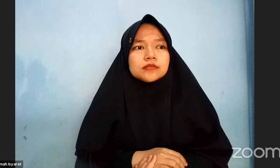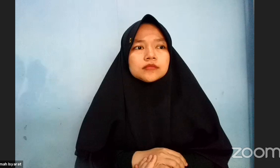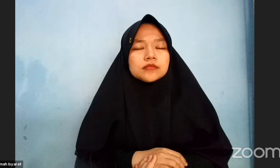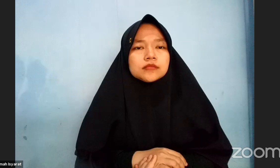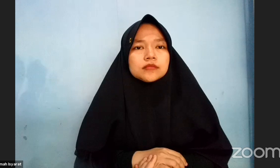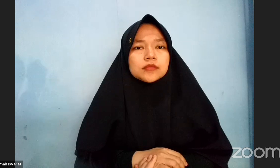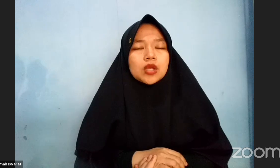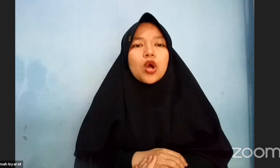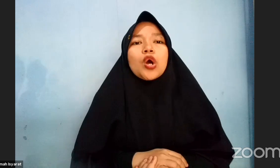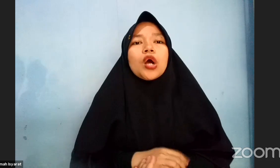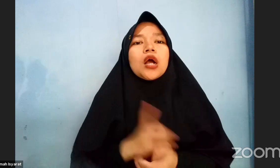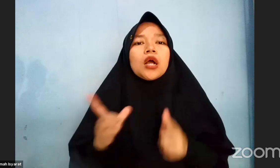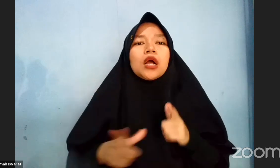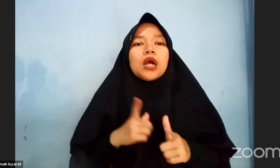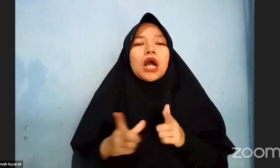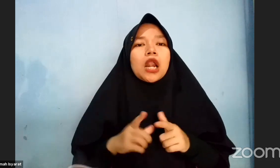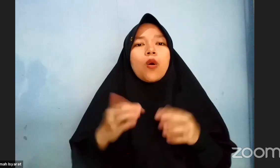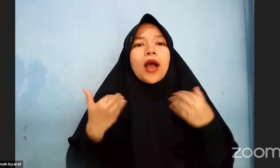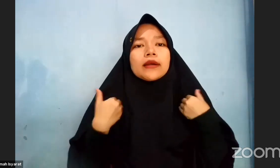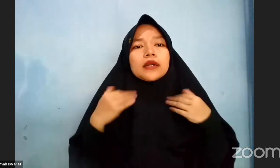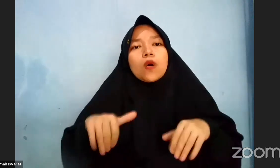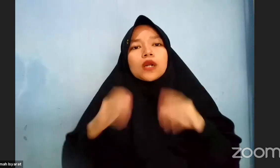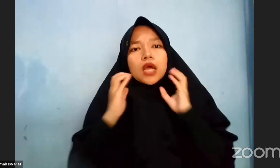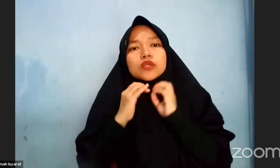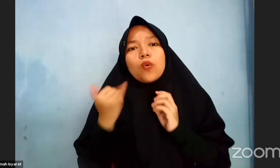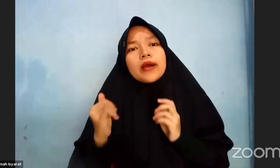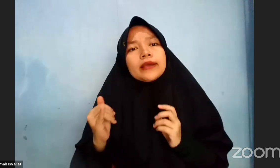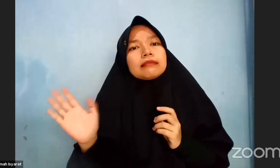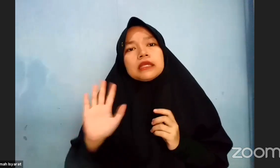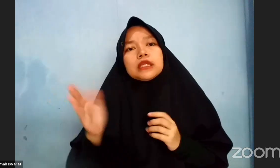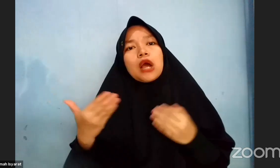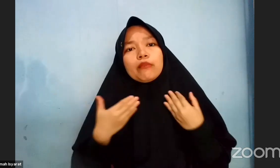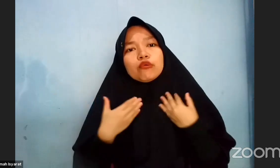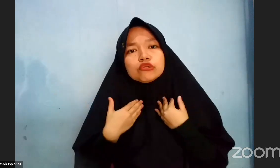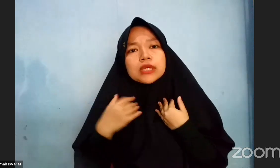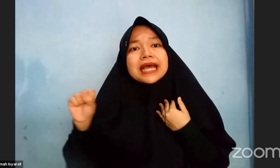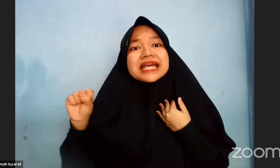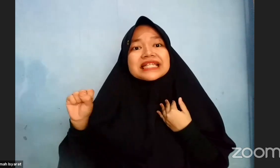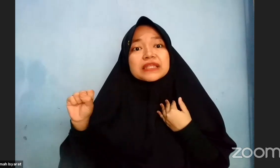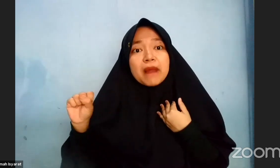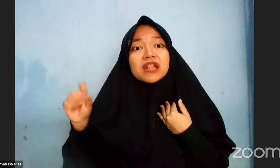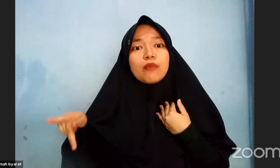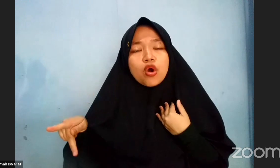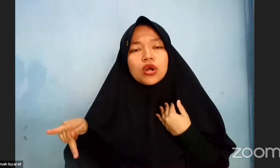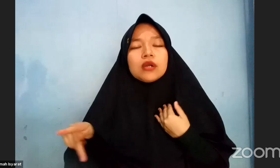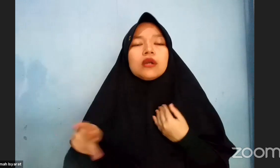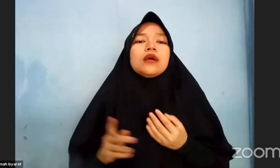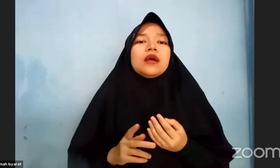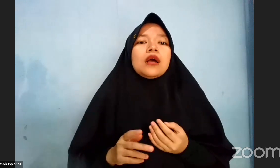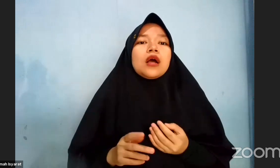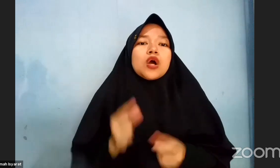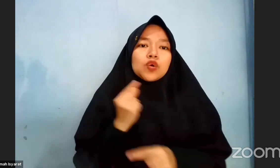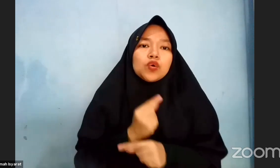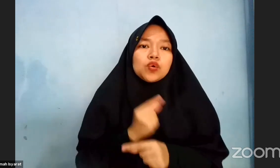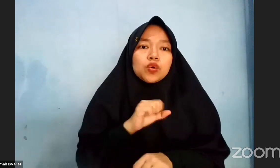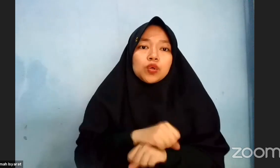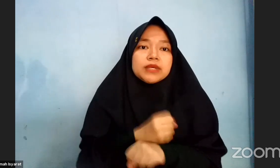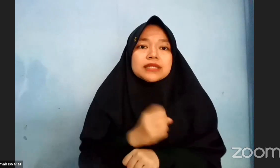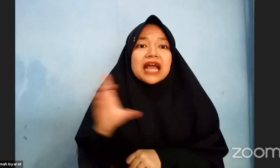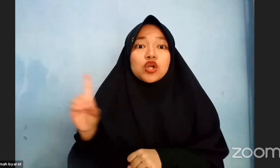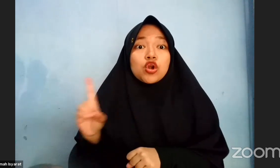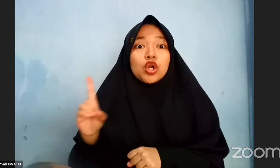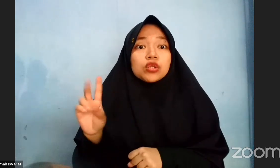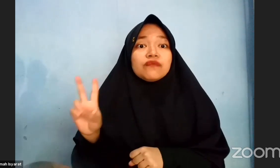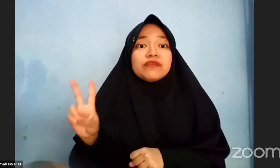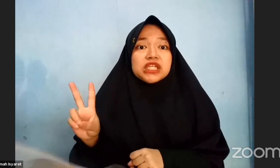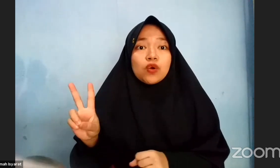komunitas WhatsAppnya Jadi kalau bercerita tentang satu materi nih dikirim lalu kalau satu komunitas